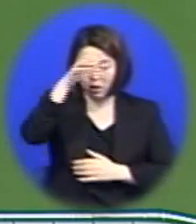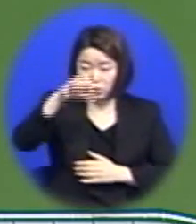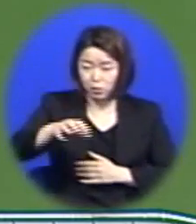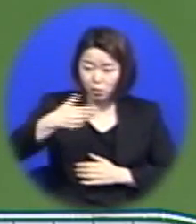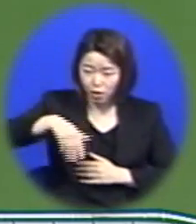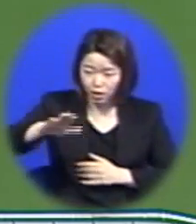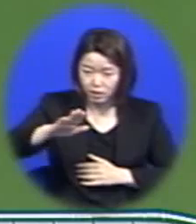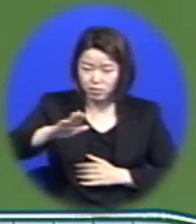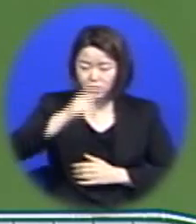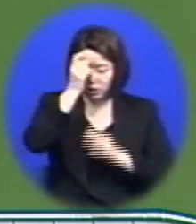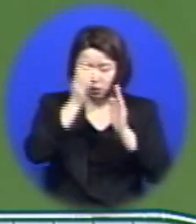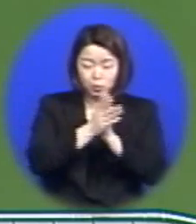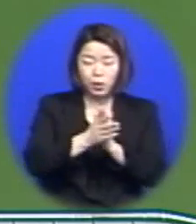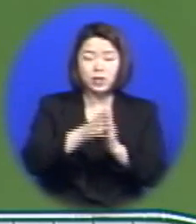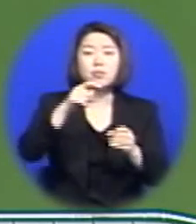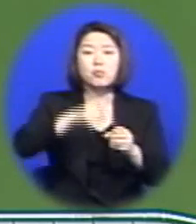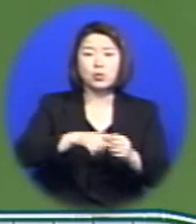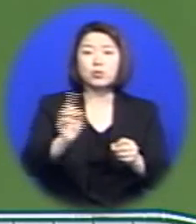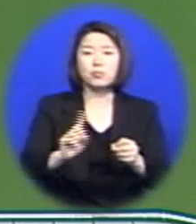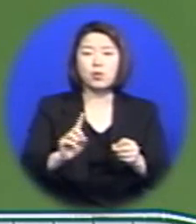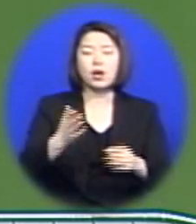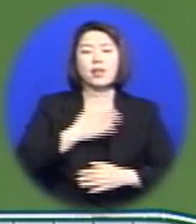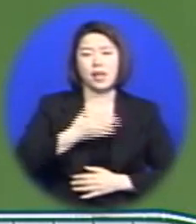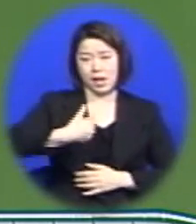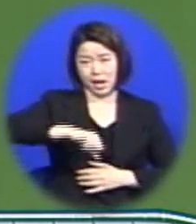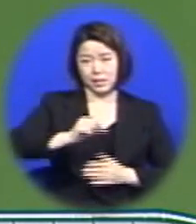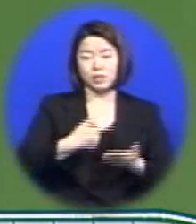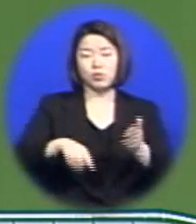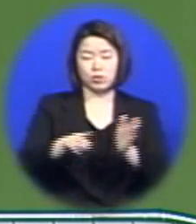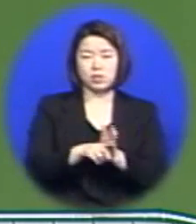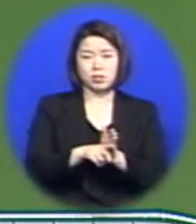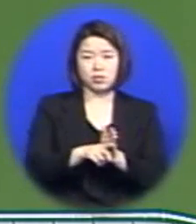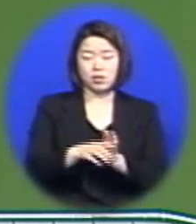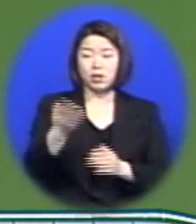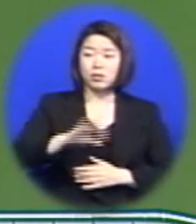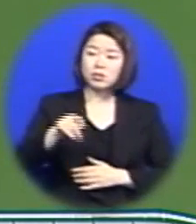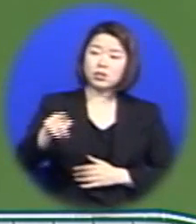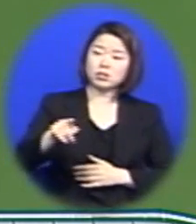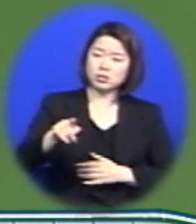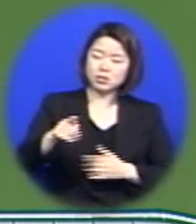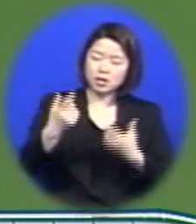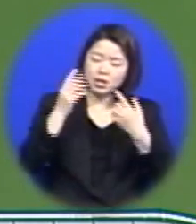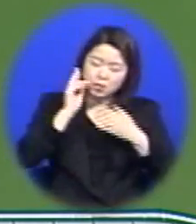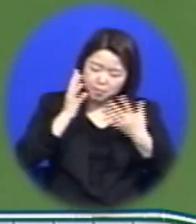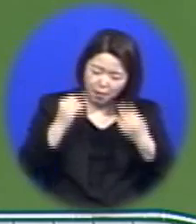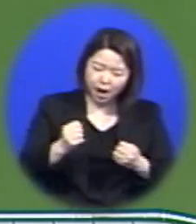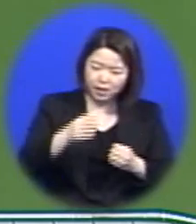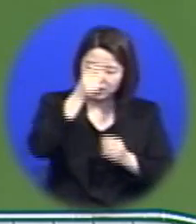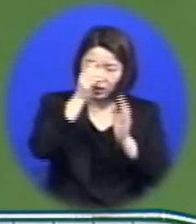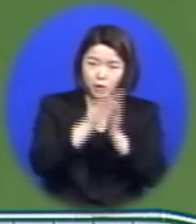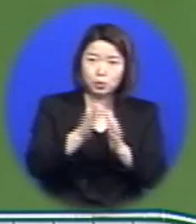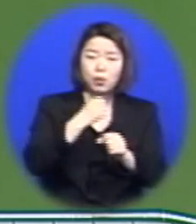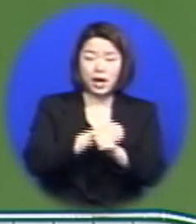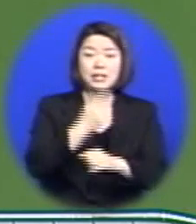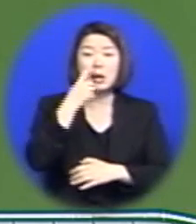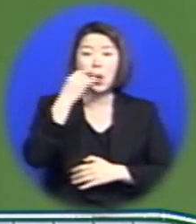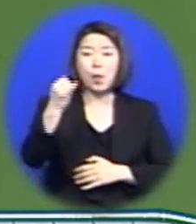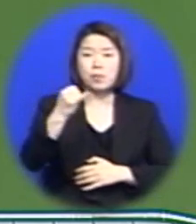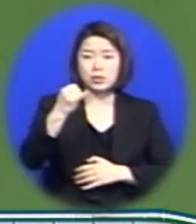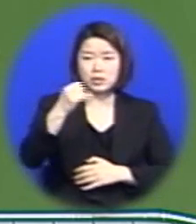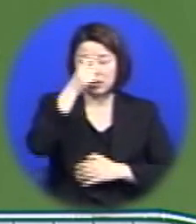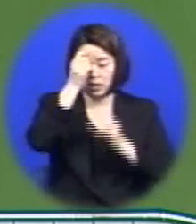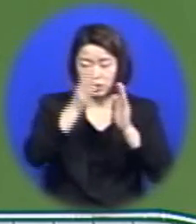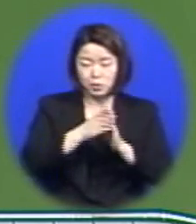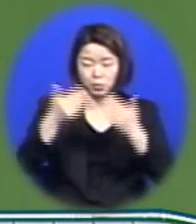자기 위해서 기도하시는 거래요 그런데 그렇게 기도하는 어머니 기도를 받은 자기 는 몸이